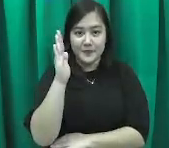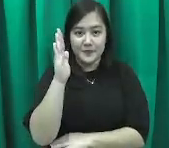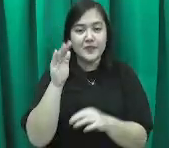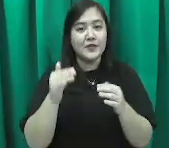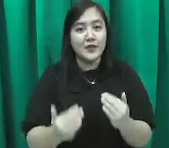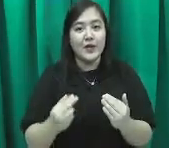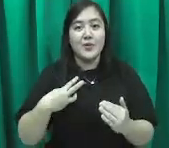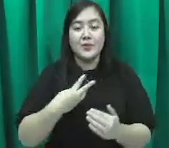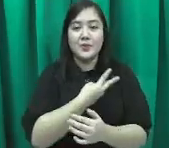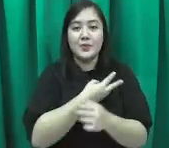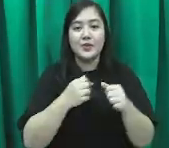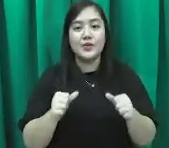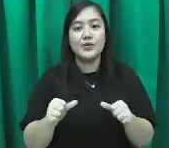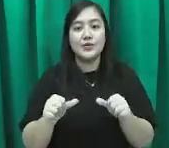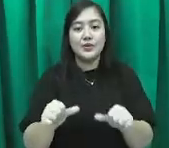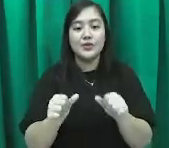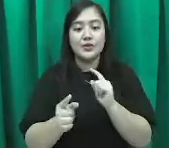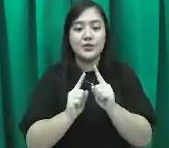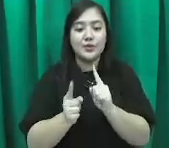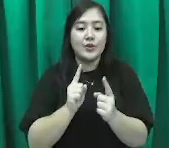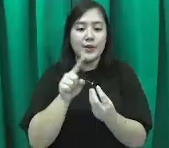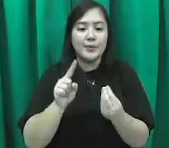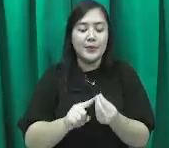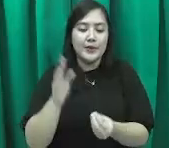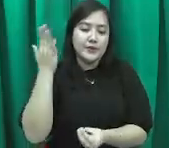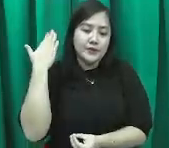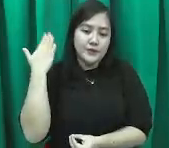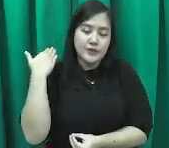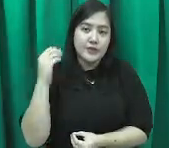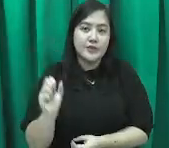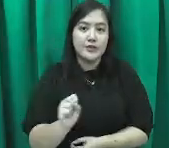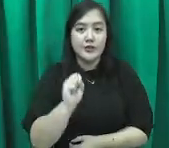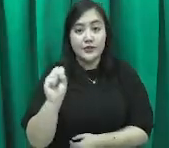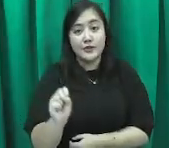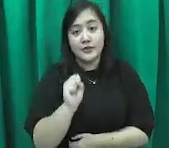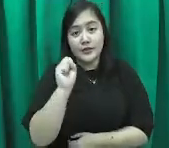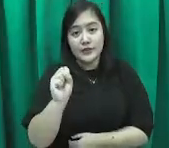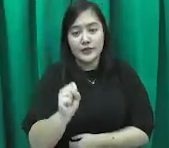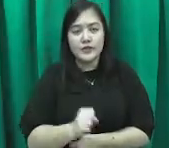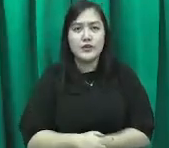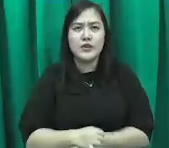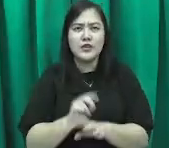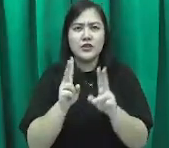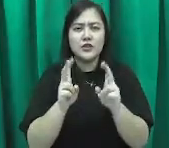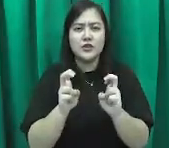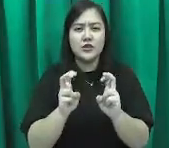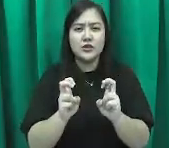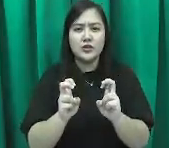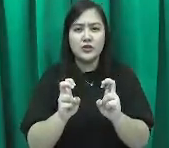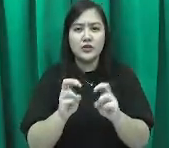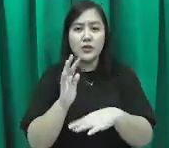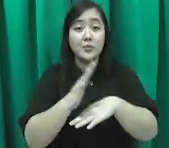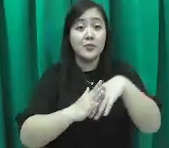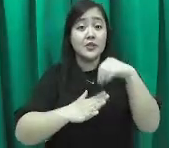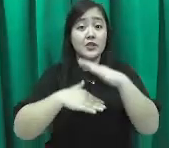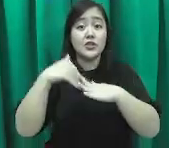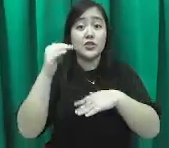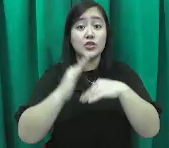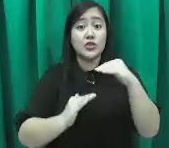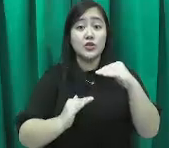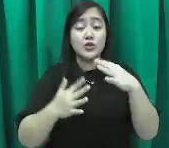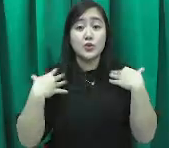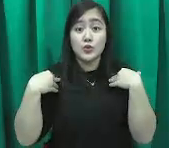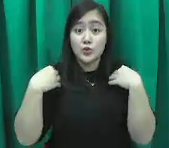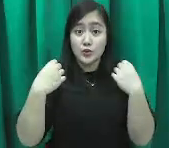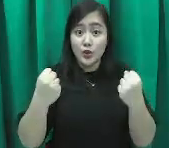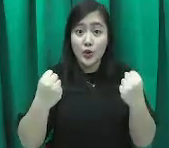ng ating discussion last week, last Saturday. At ang topic natin is about building a strong family ties.